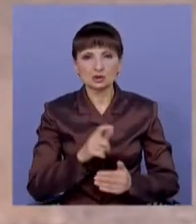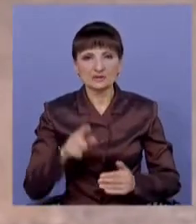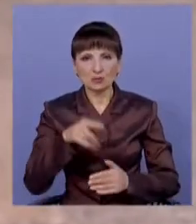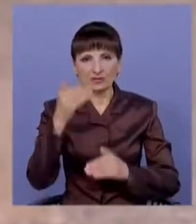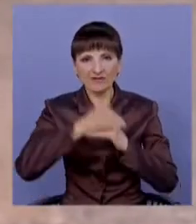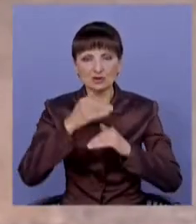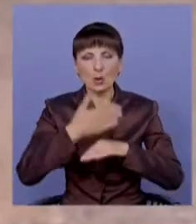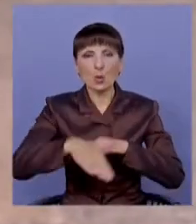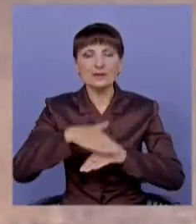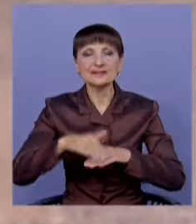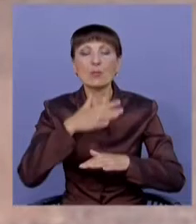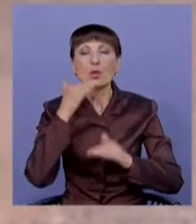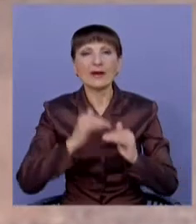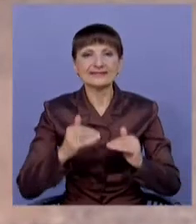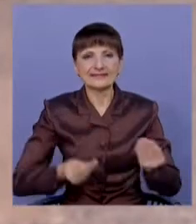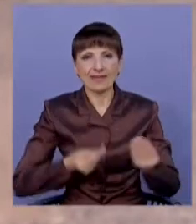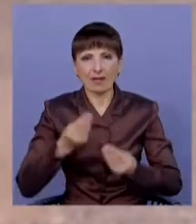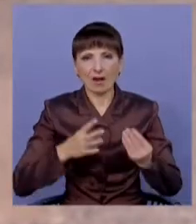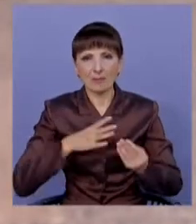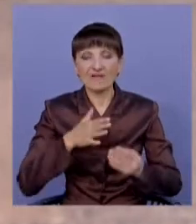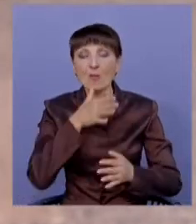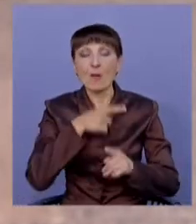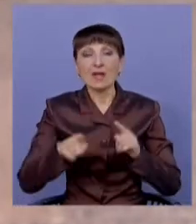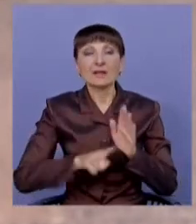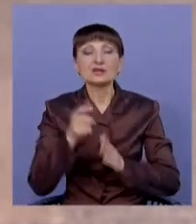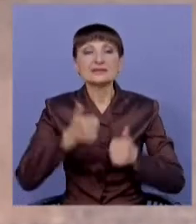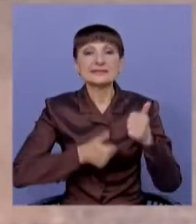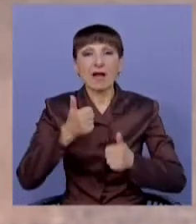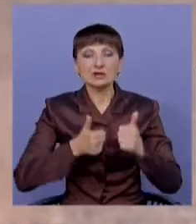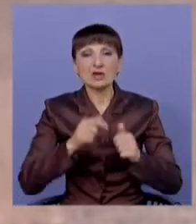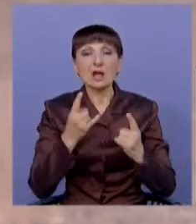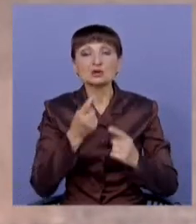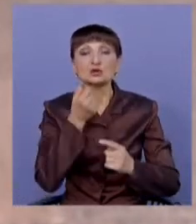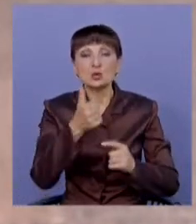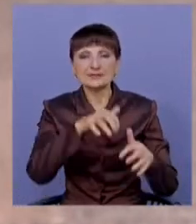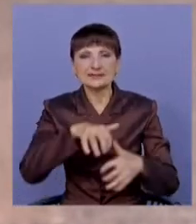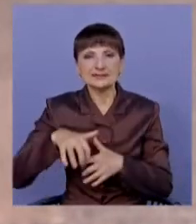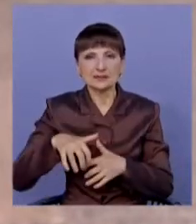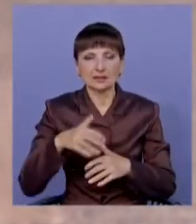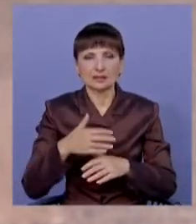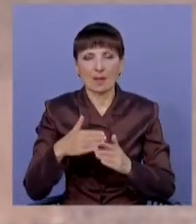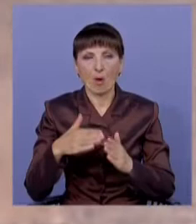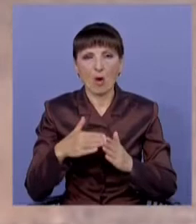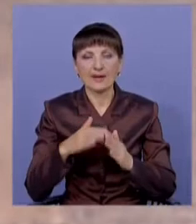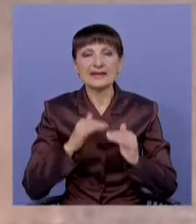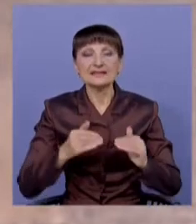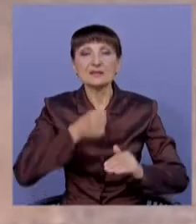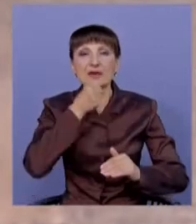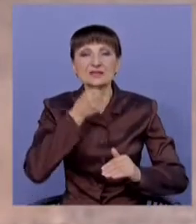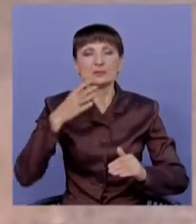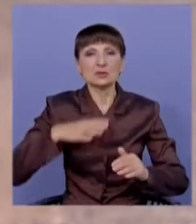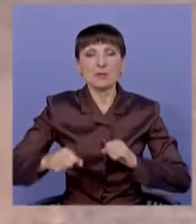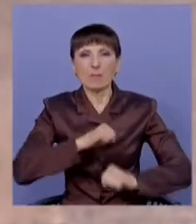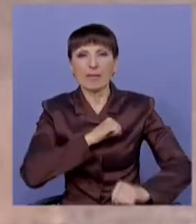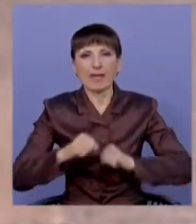вечер на улице играли десятки детей. В момент, когда начались скачки, малышей едва удалось завести во дворы. Детям постарше пришлось